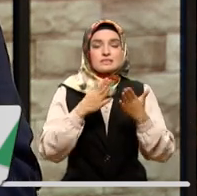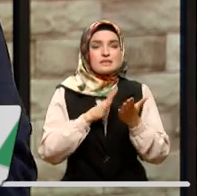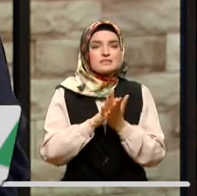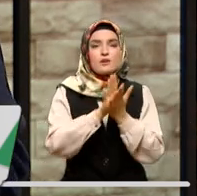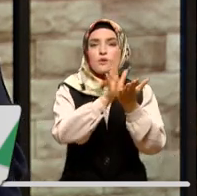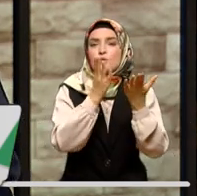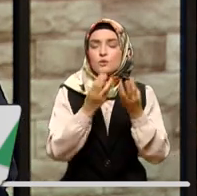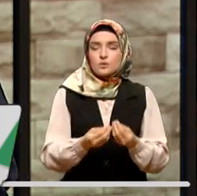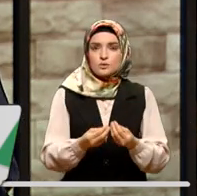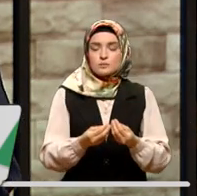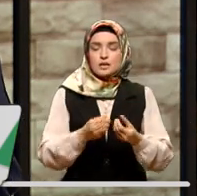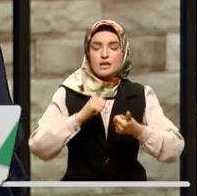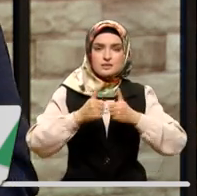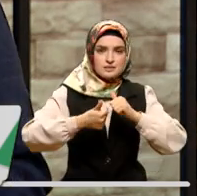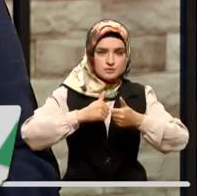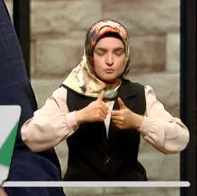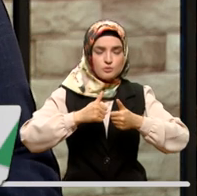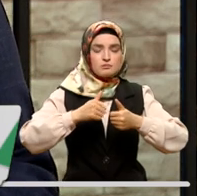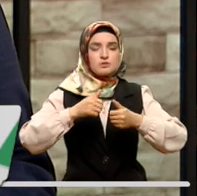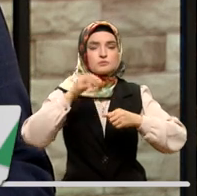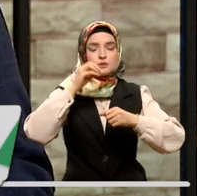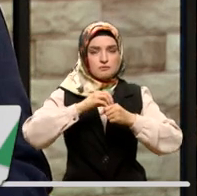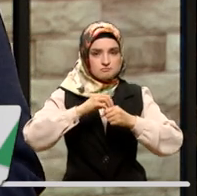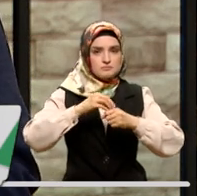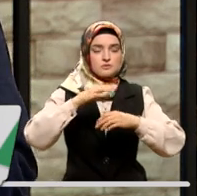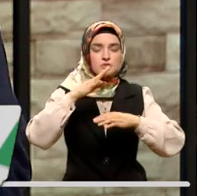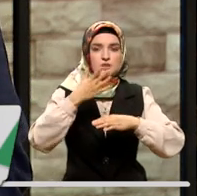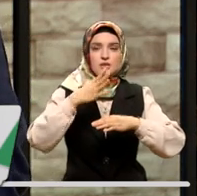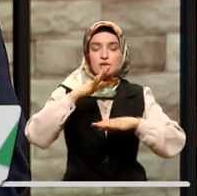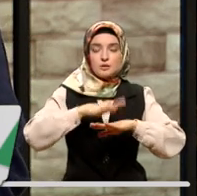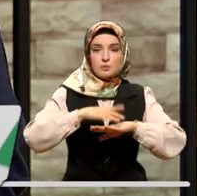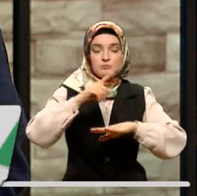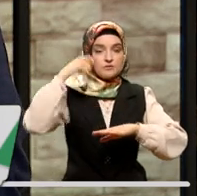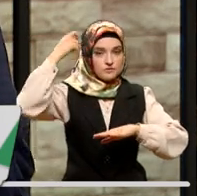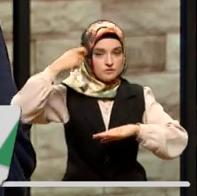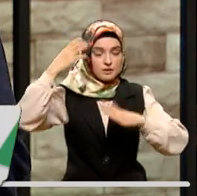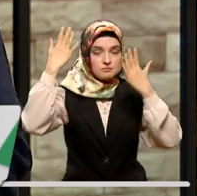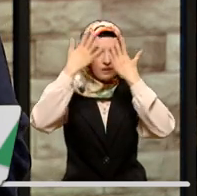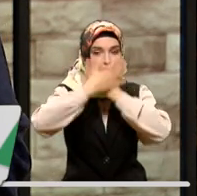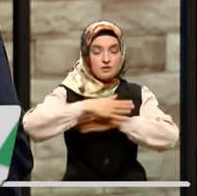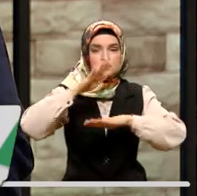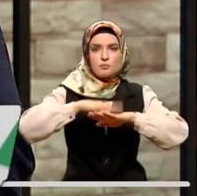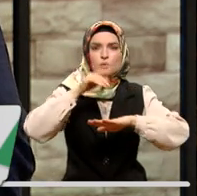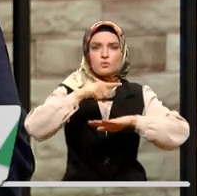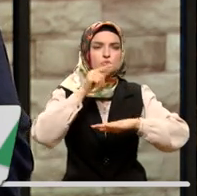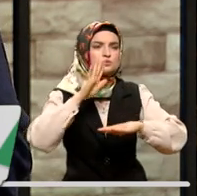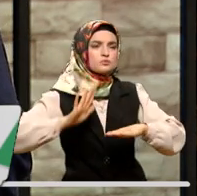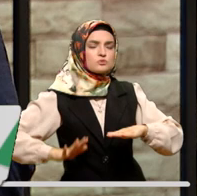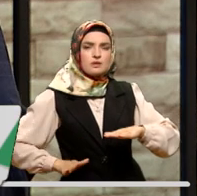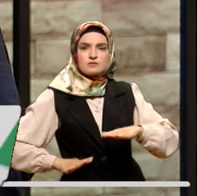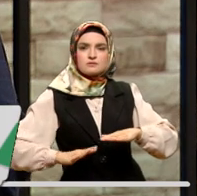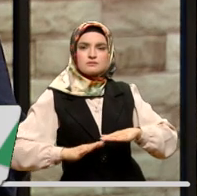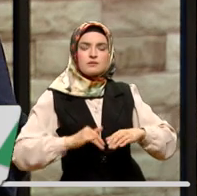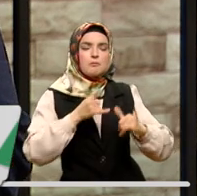ödüllendirebiliriz? Spor müsabakaları düzenliyorlar. Piknik yapıyorlar. Mesela bir film gecesi yapıyor. O çocuğa orada efendim meyve